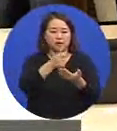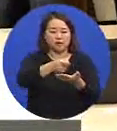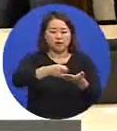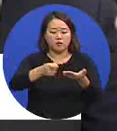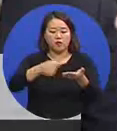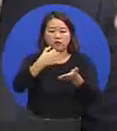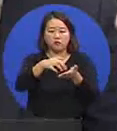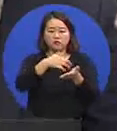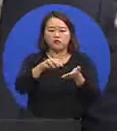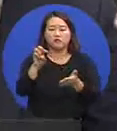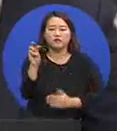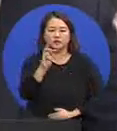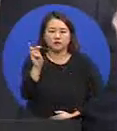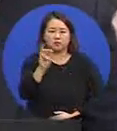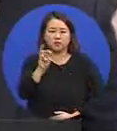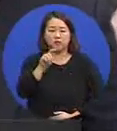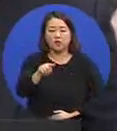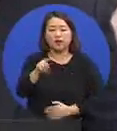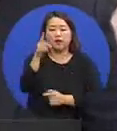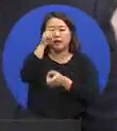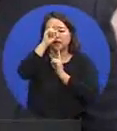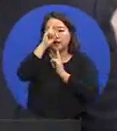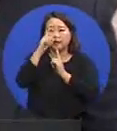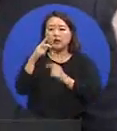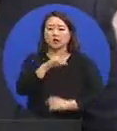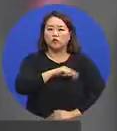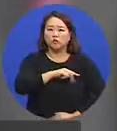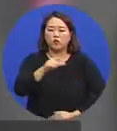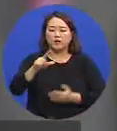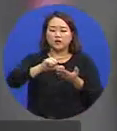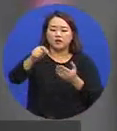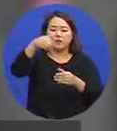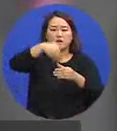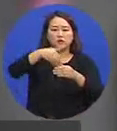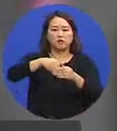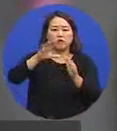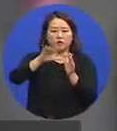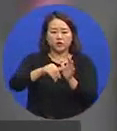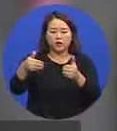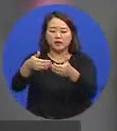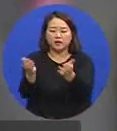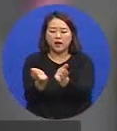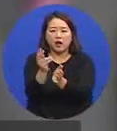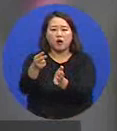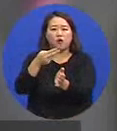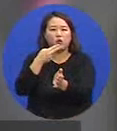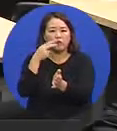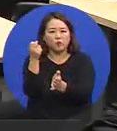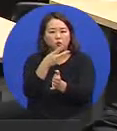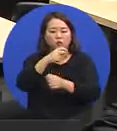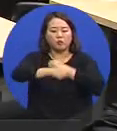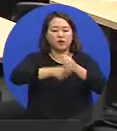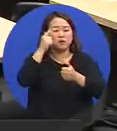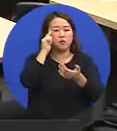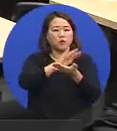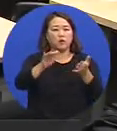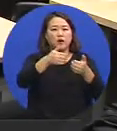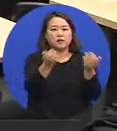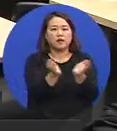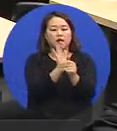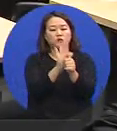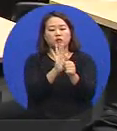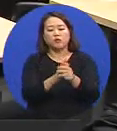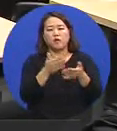30명. 이들은 이 의원이 지방선거 때 무소속과 민주평화당 후보를 지원하면서 민주당을 공격했다며